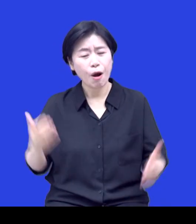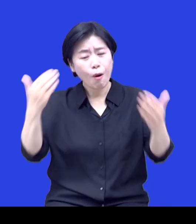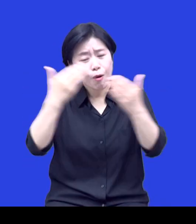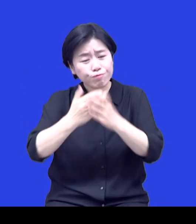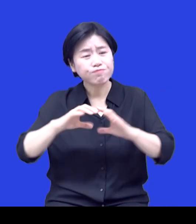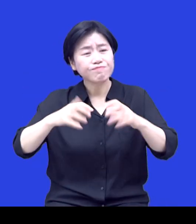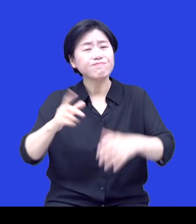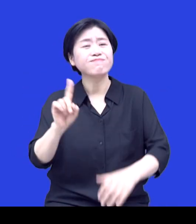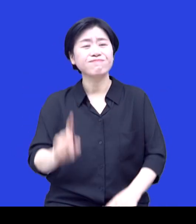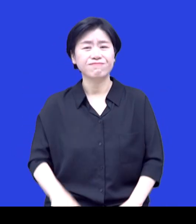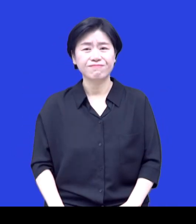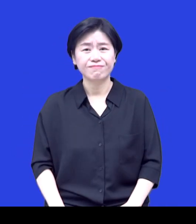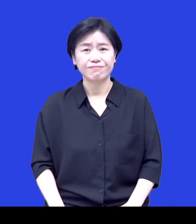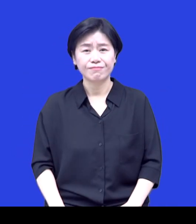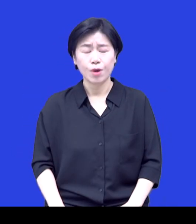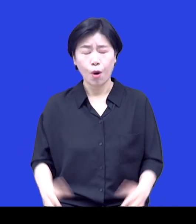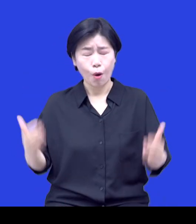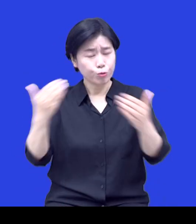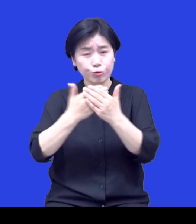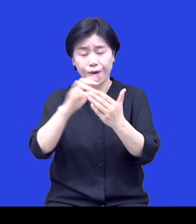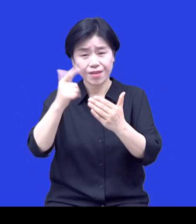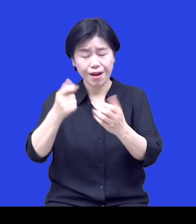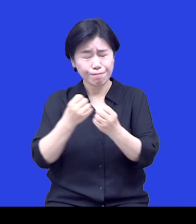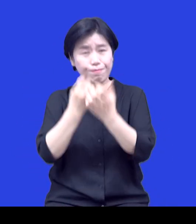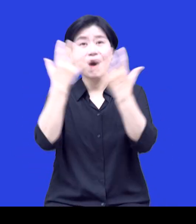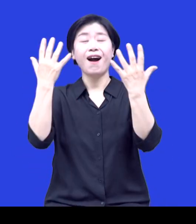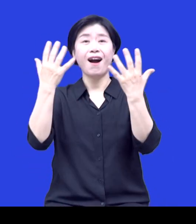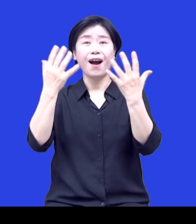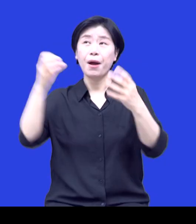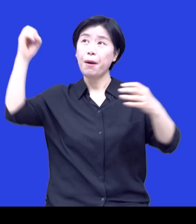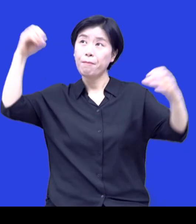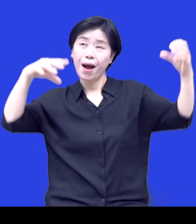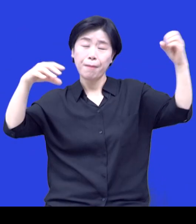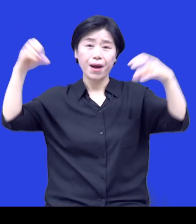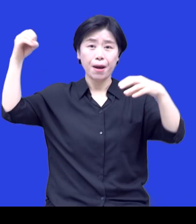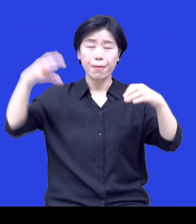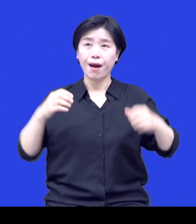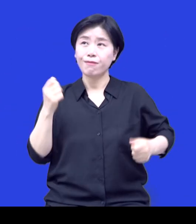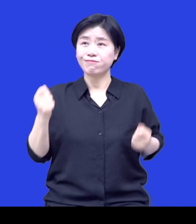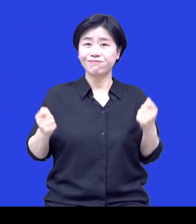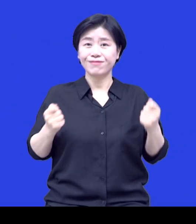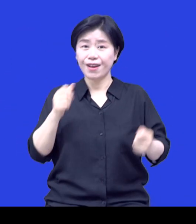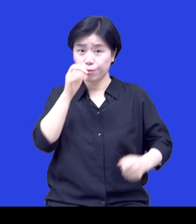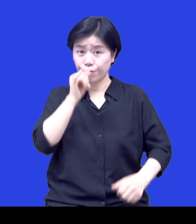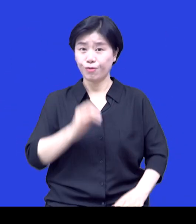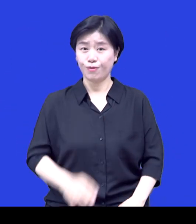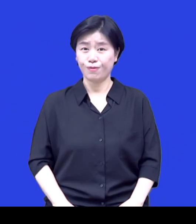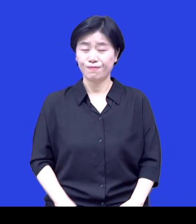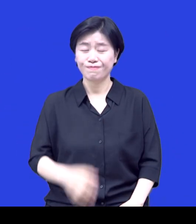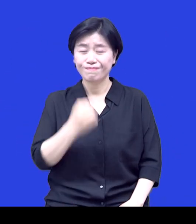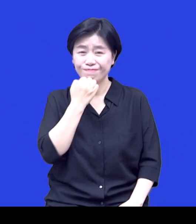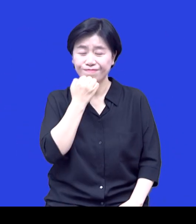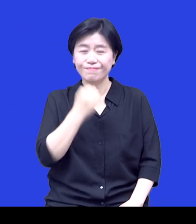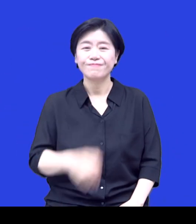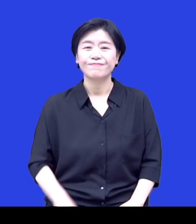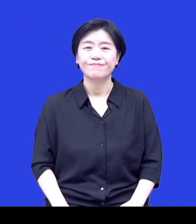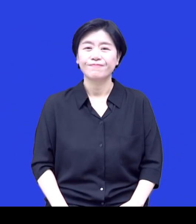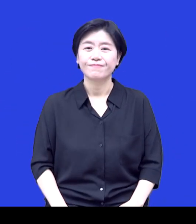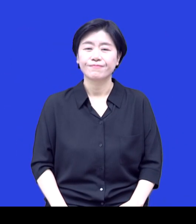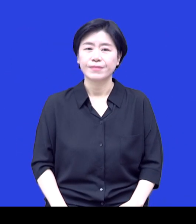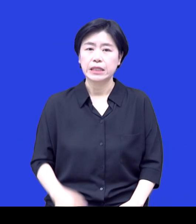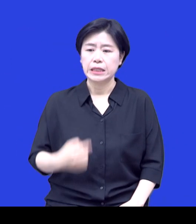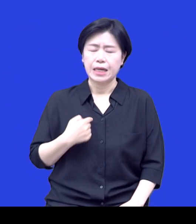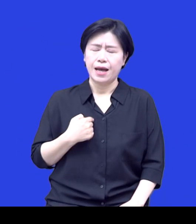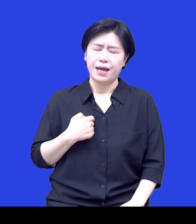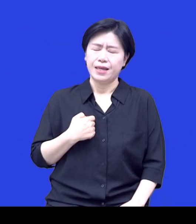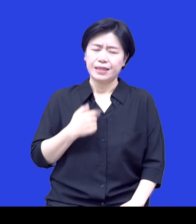되게 근데 목사님 되게 밝아요. 조명이 번쩍번쩍하는데 뭐가 어두워요? 그런데 저는 그렇게 안